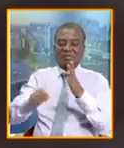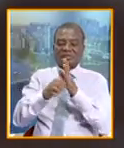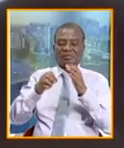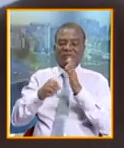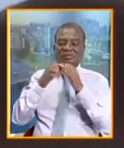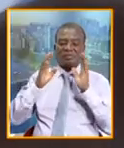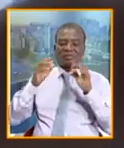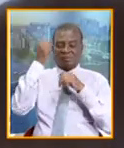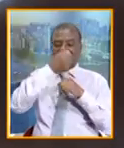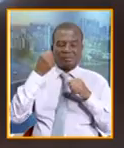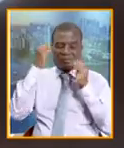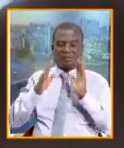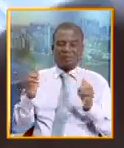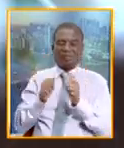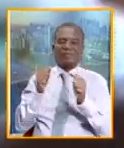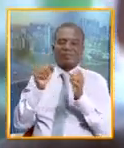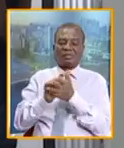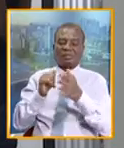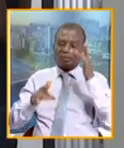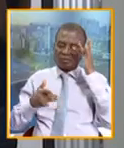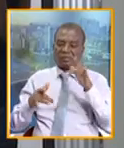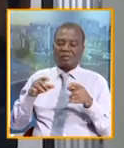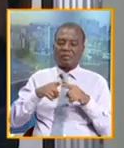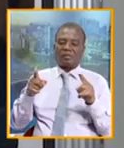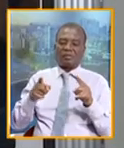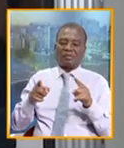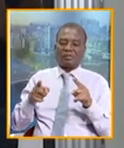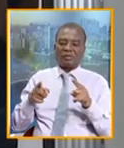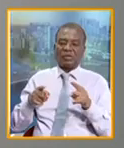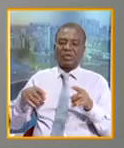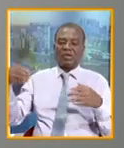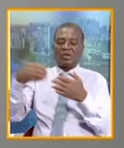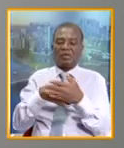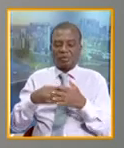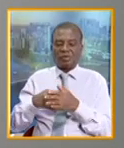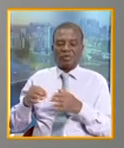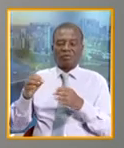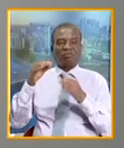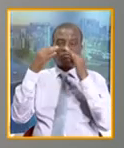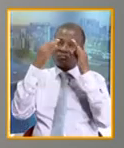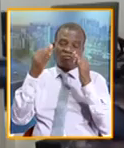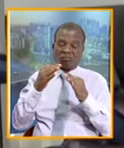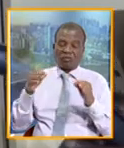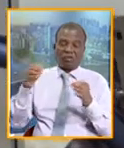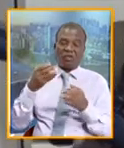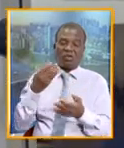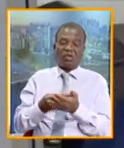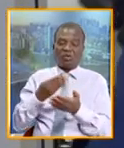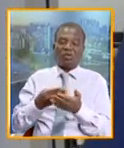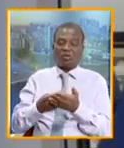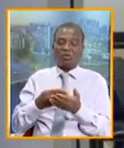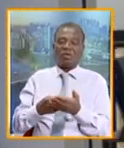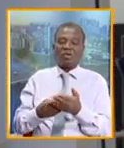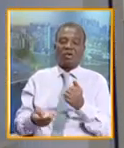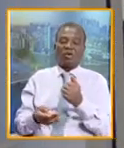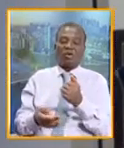africaines face aux impacts de la pandémie, mais surtout la nouvelle configuration post-Covid des appuis du Fonds monétaire international aux